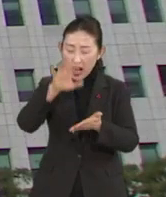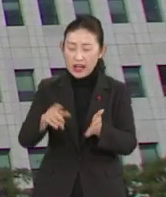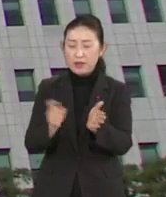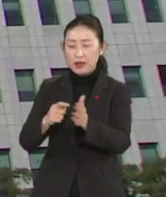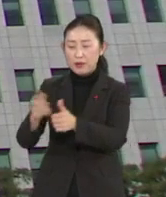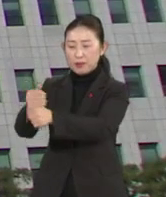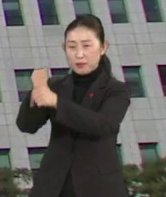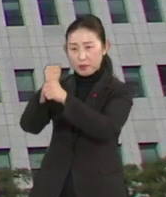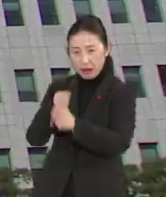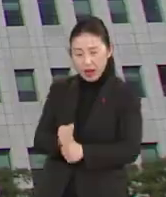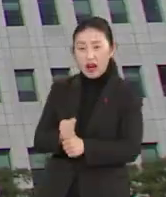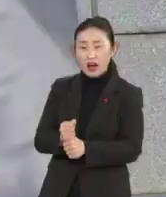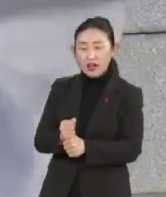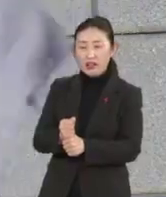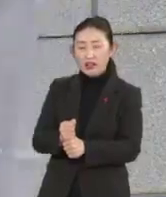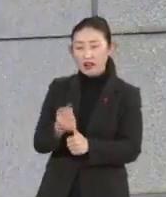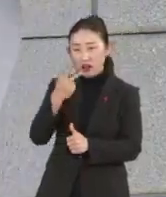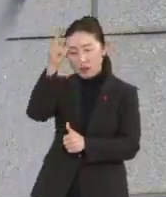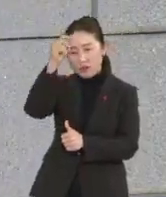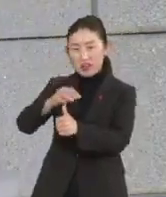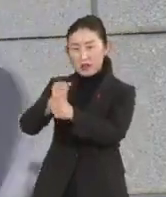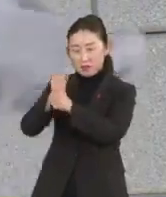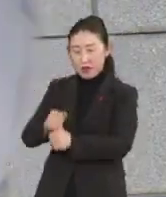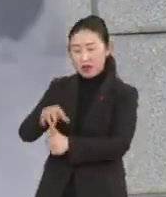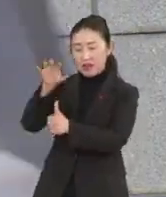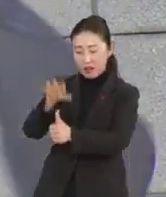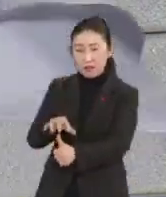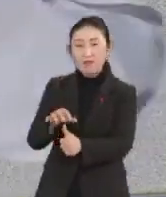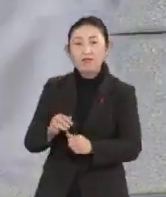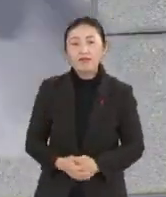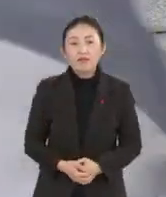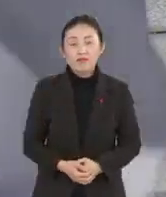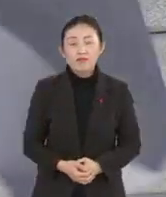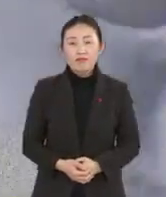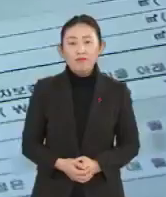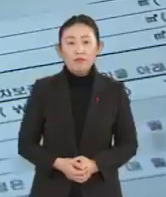등의 혐의로 검찰의 구속 송치했습니다 TJB 김철진입니다